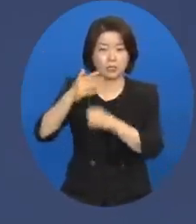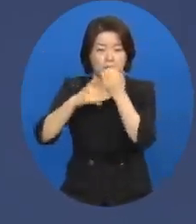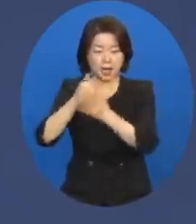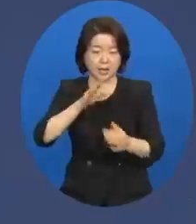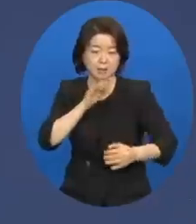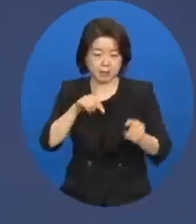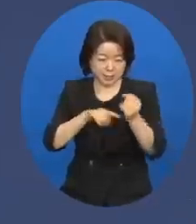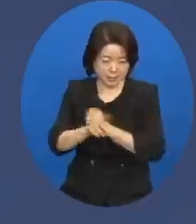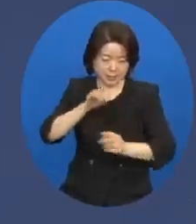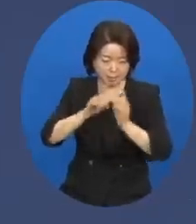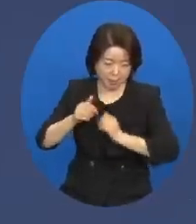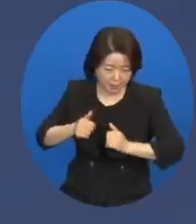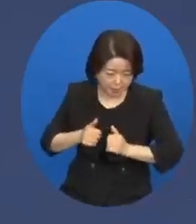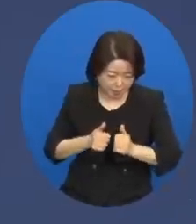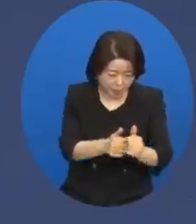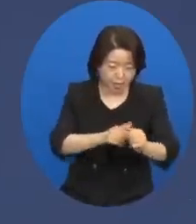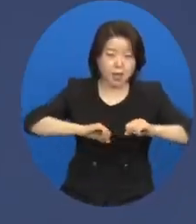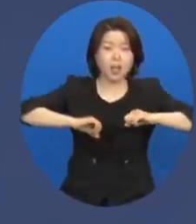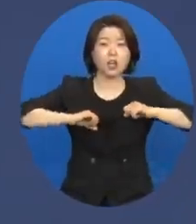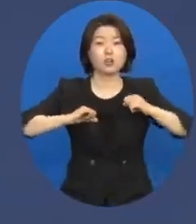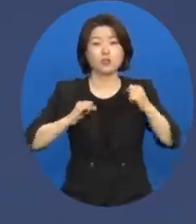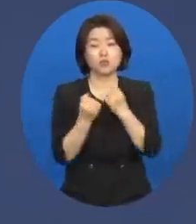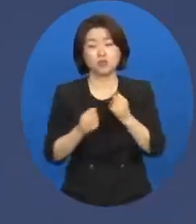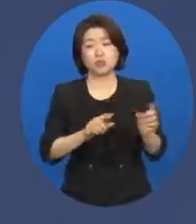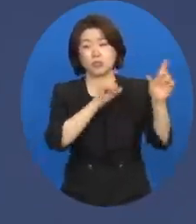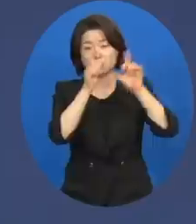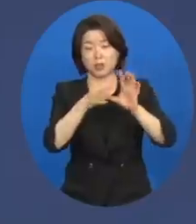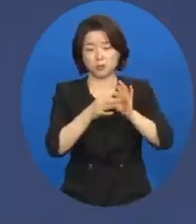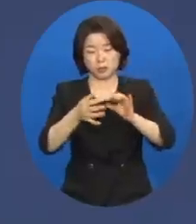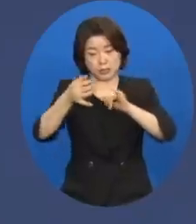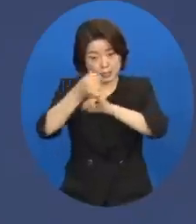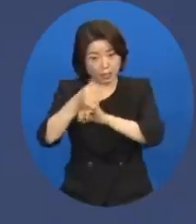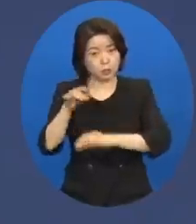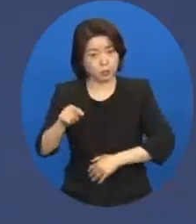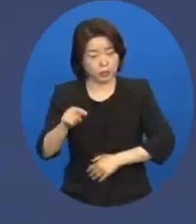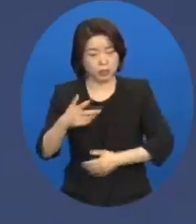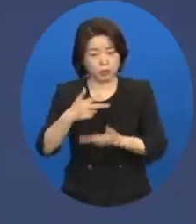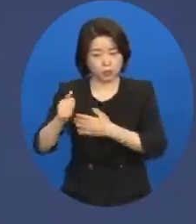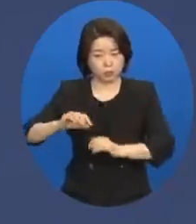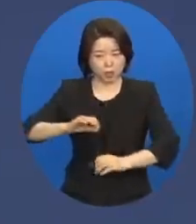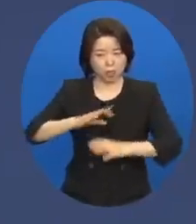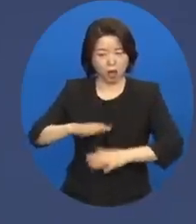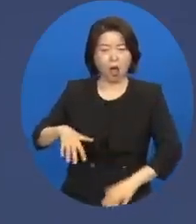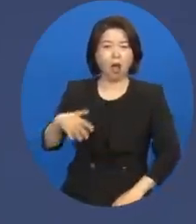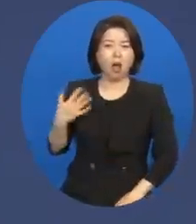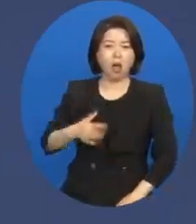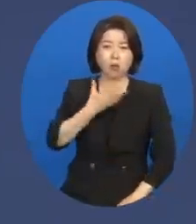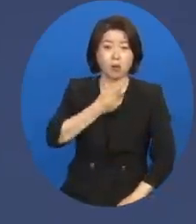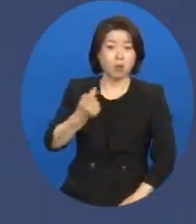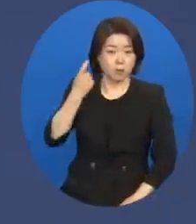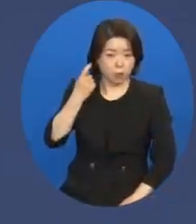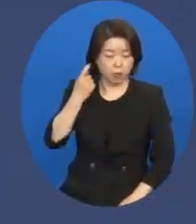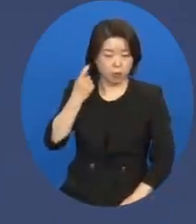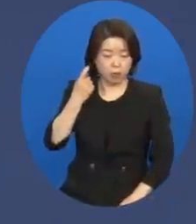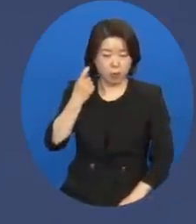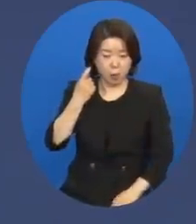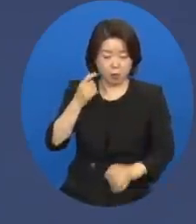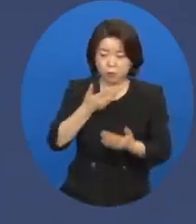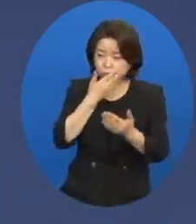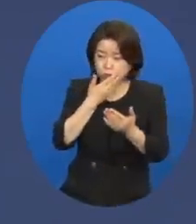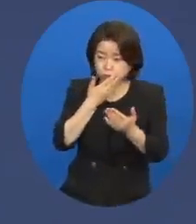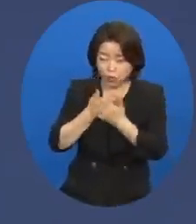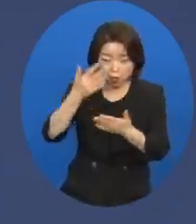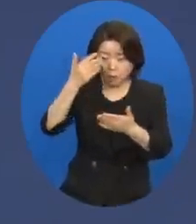진리의 말씀을 따라 순종하는 삶을 통해서 약속되어진 그 주님의 놀라운 실제 복음을 알맹이는 쏙